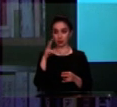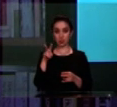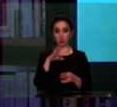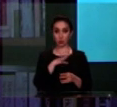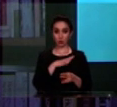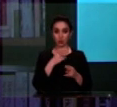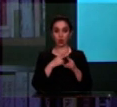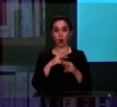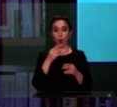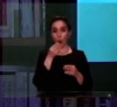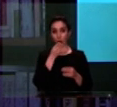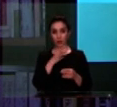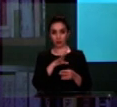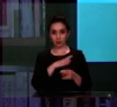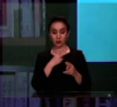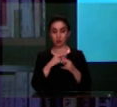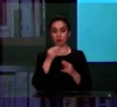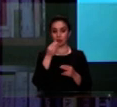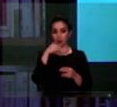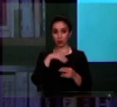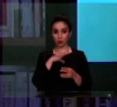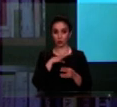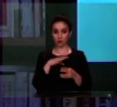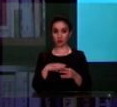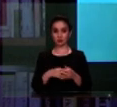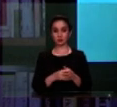soldi, ovqatlandi, tanovul qildi.